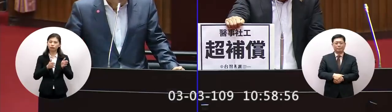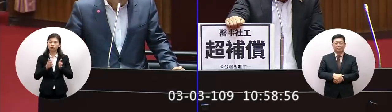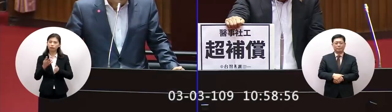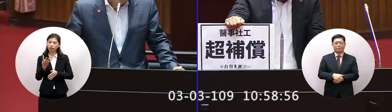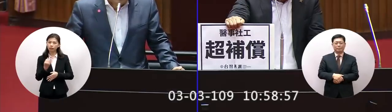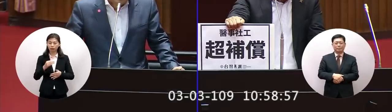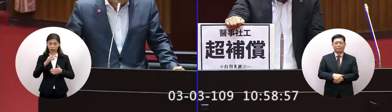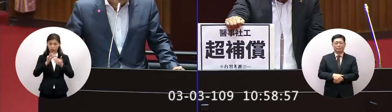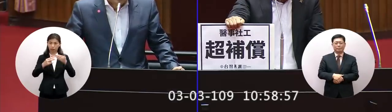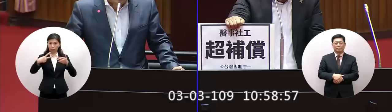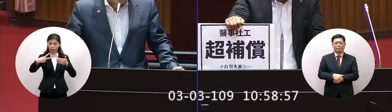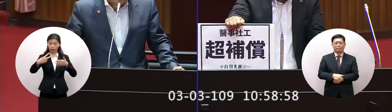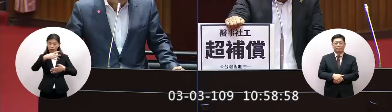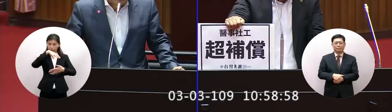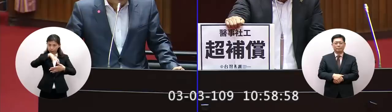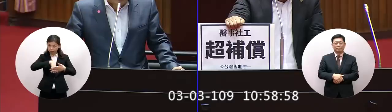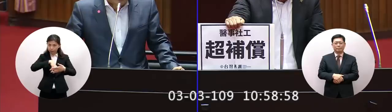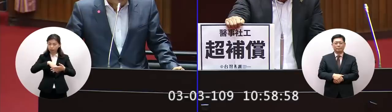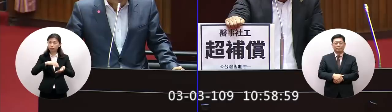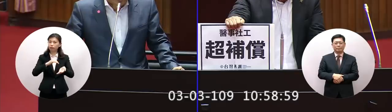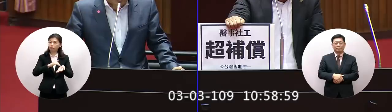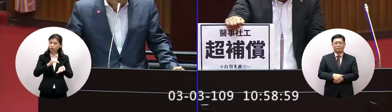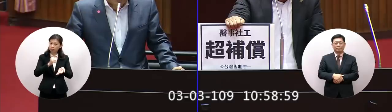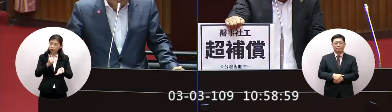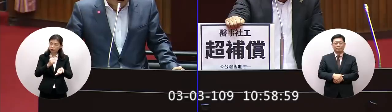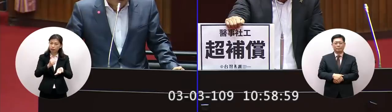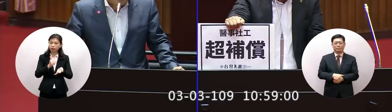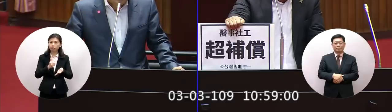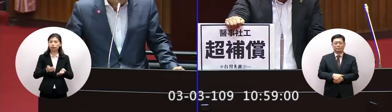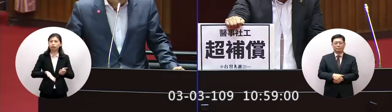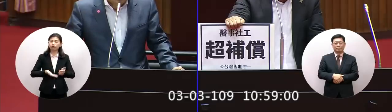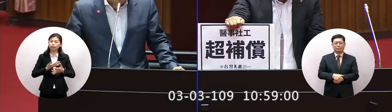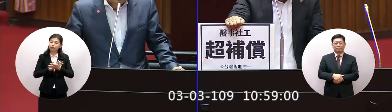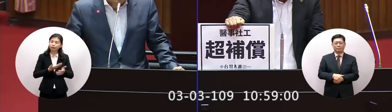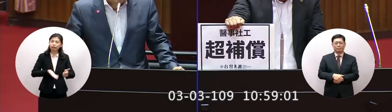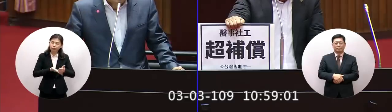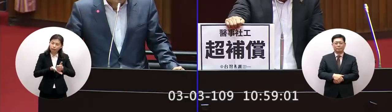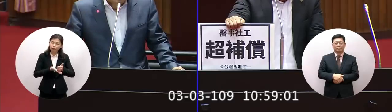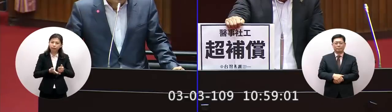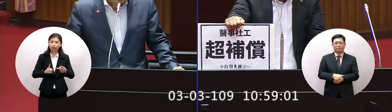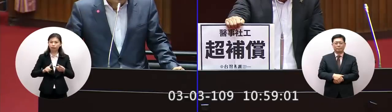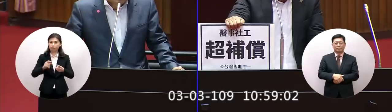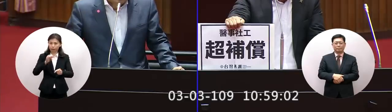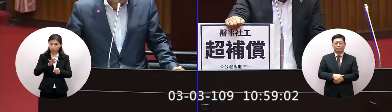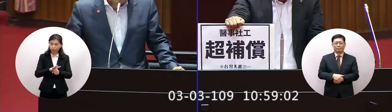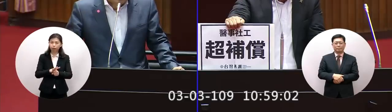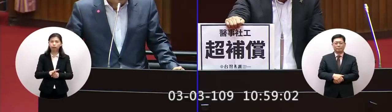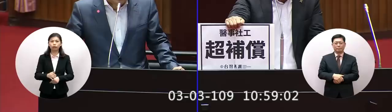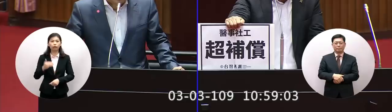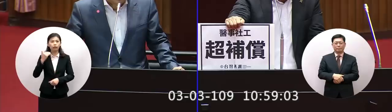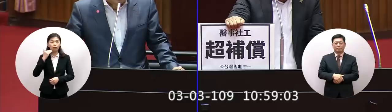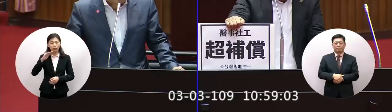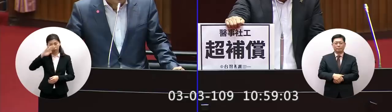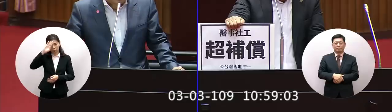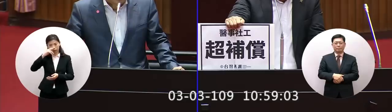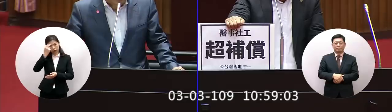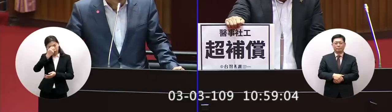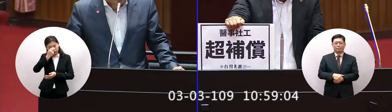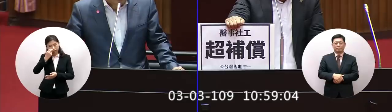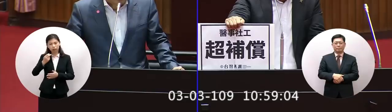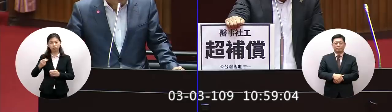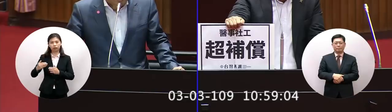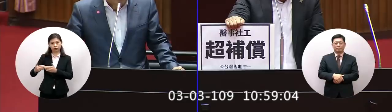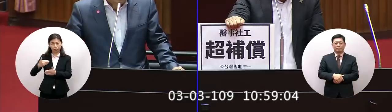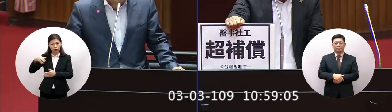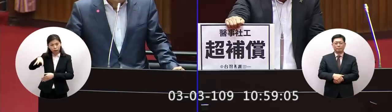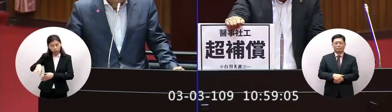二条里面，我们大概从一个医师人的讲座跟补偿，好，所以你这边哪些相关的检疫机构啊，这边隔离的场